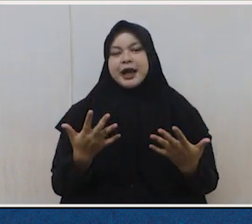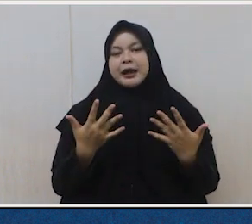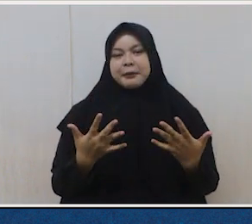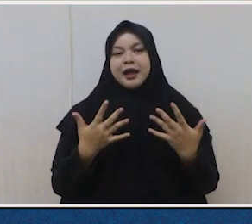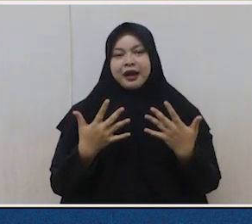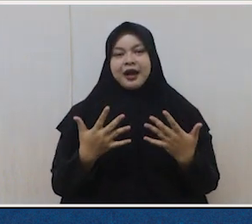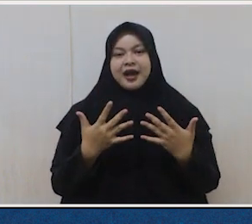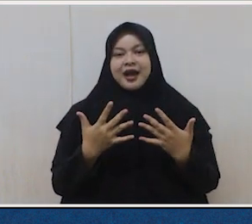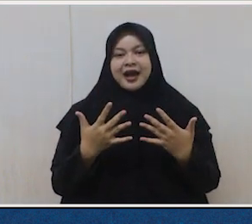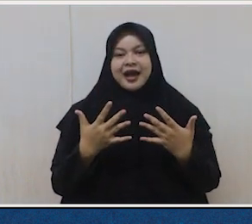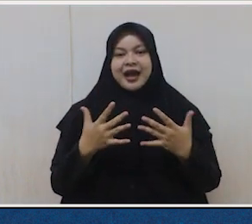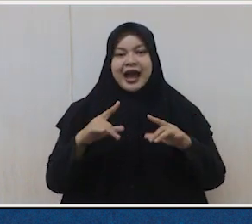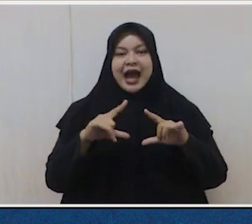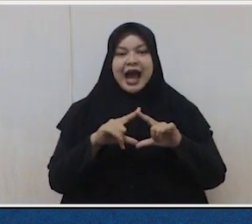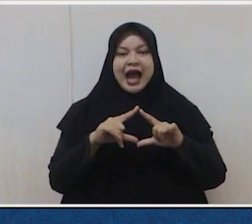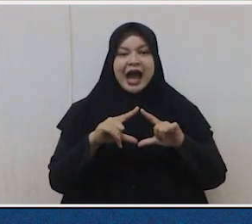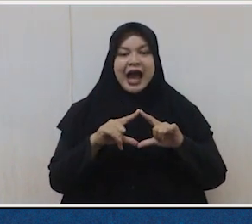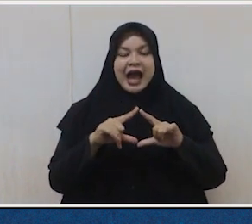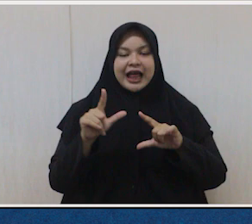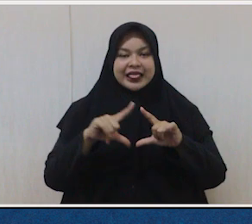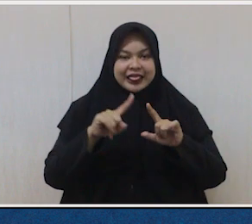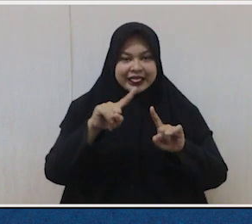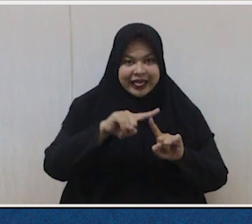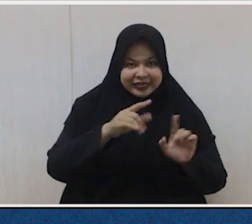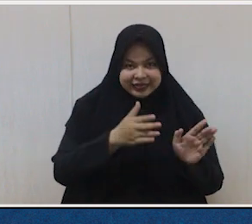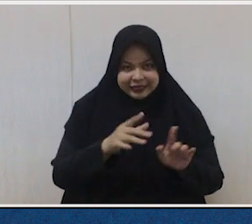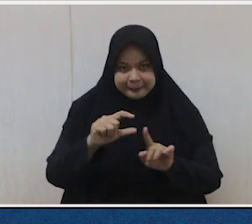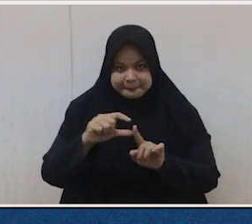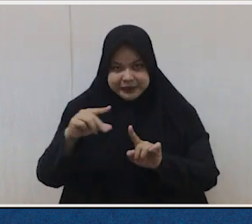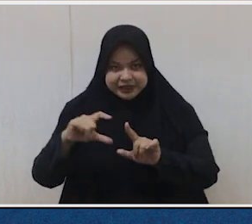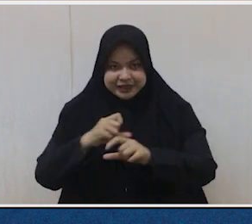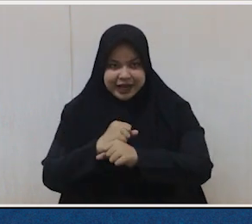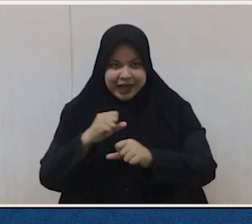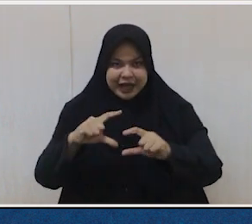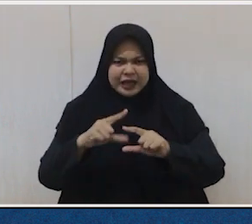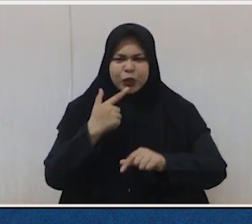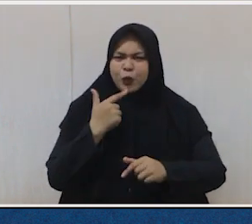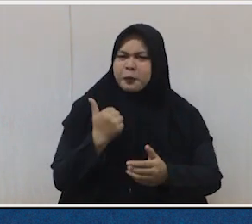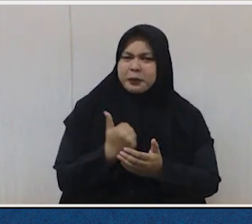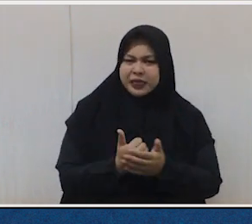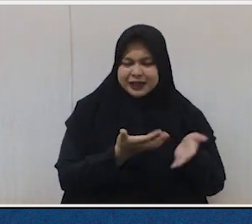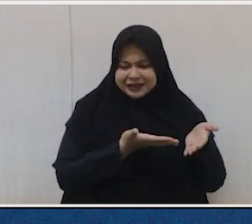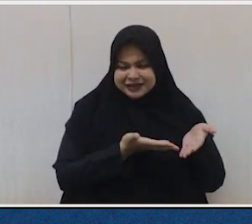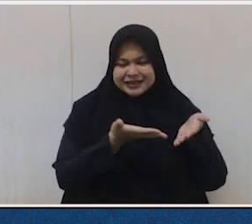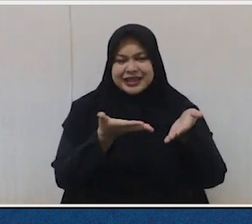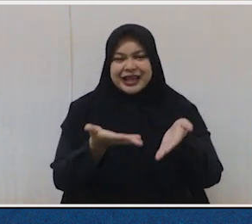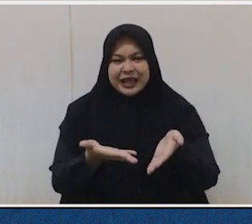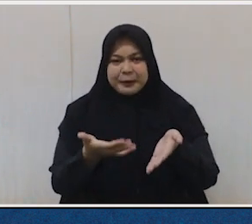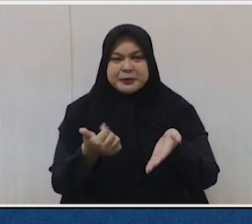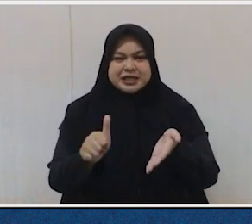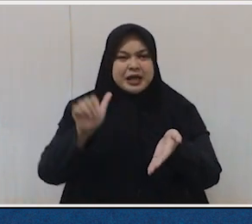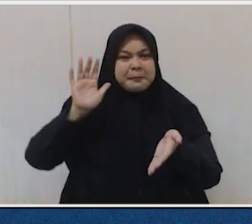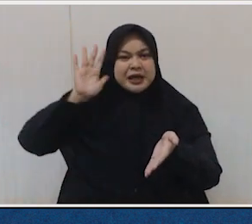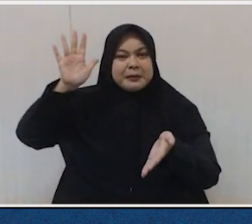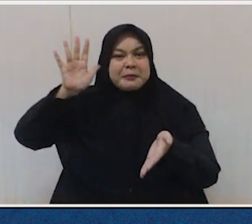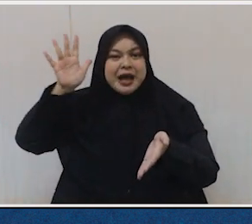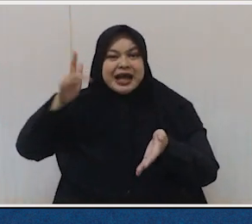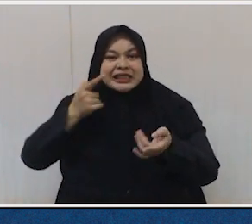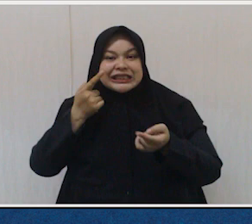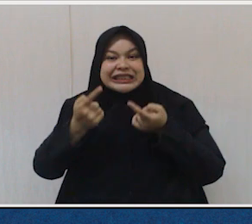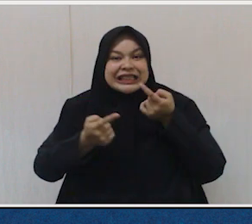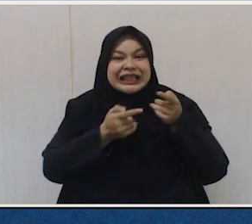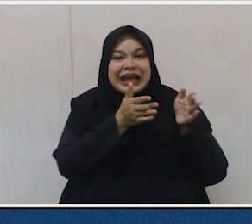Bagaimana alat peraga itu jadi sangat penting ada disediakan untuk menggambarkan menceritakan